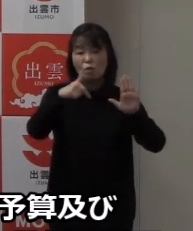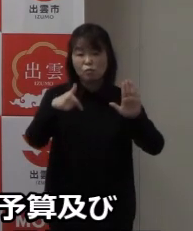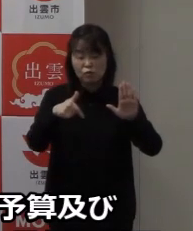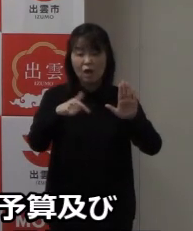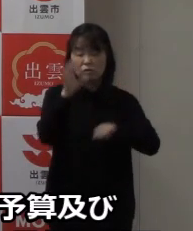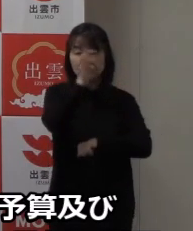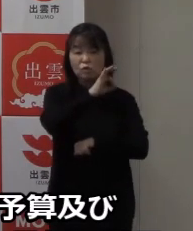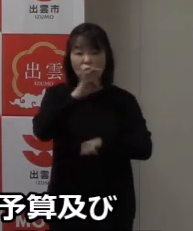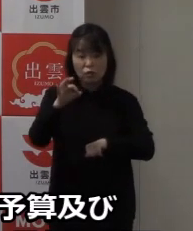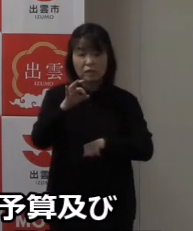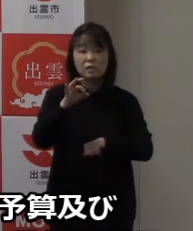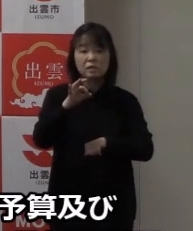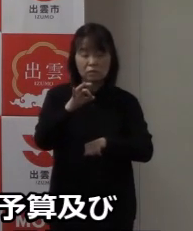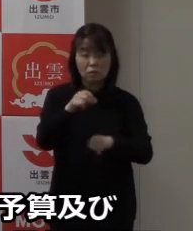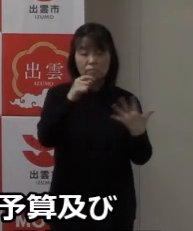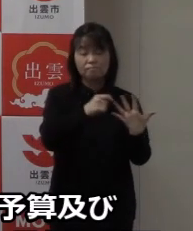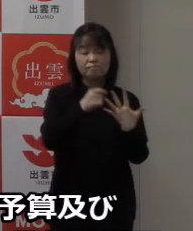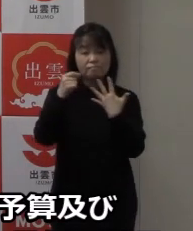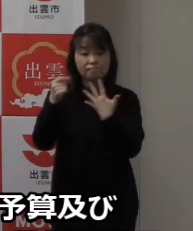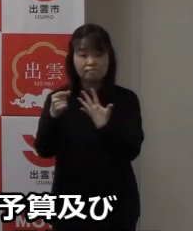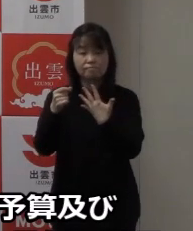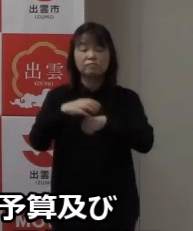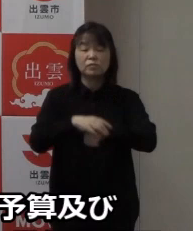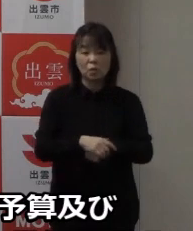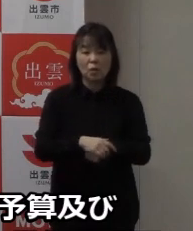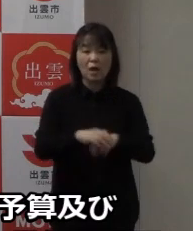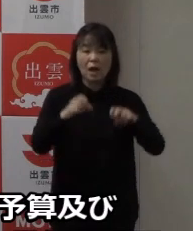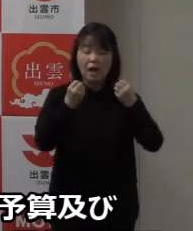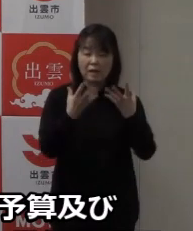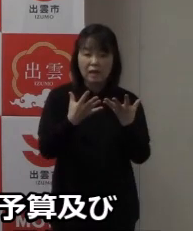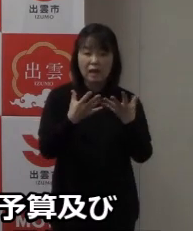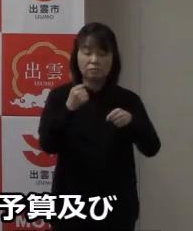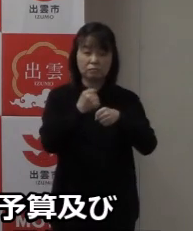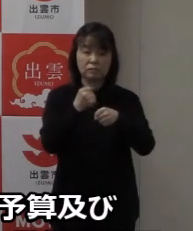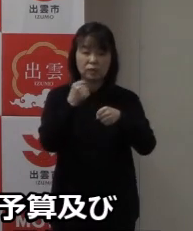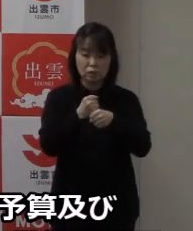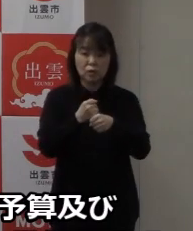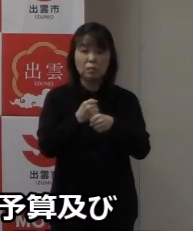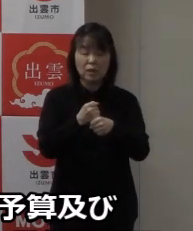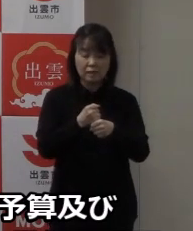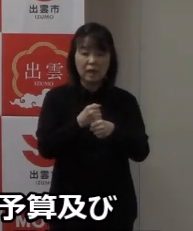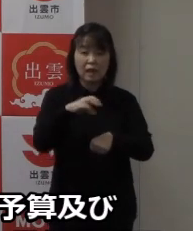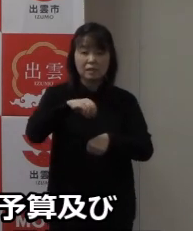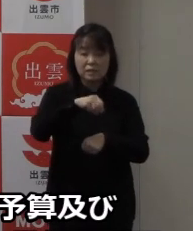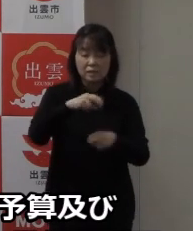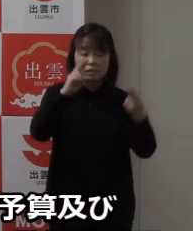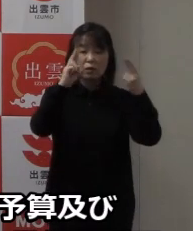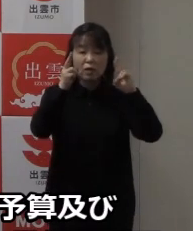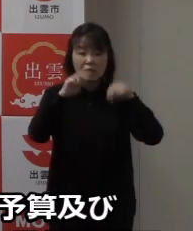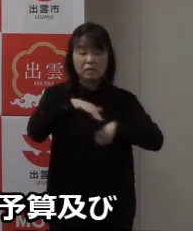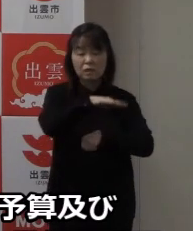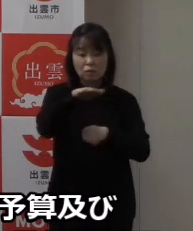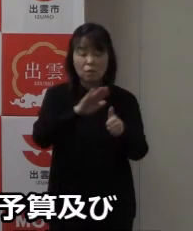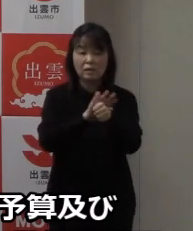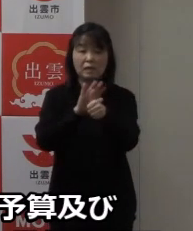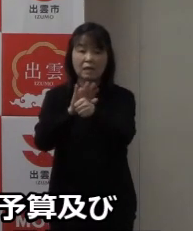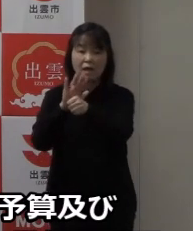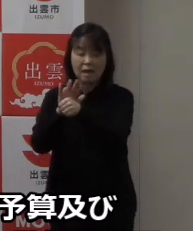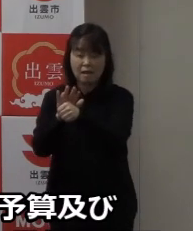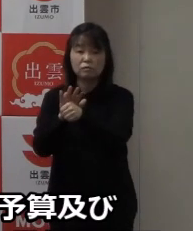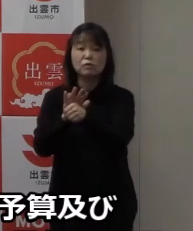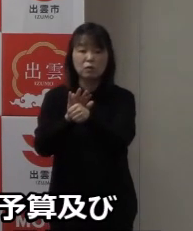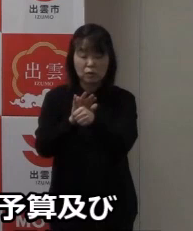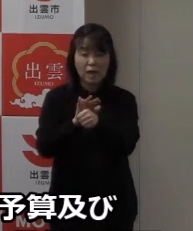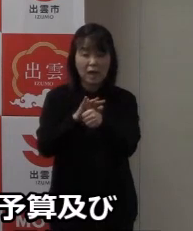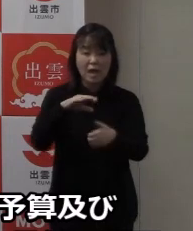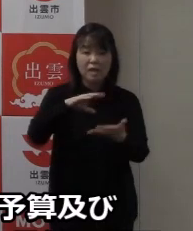拓等を行ってまいりますし、地場産業が地域で支えるということでは、地域商業等の支援事業を引き続き